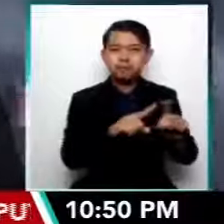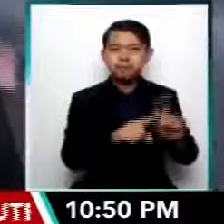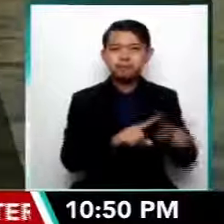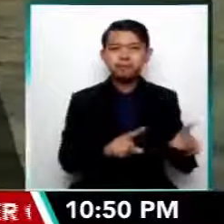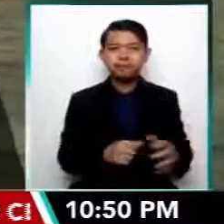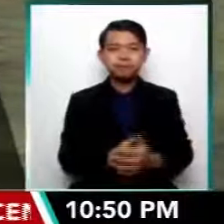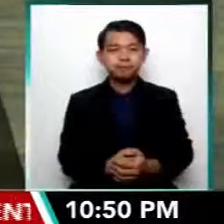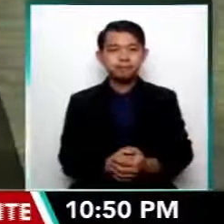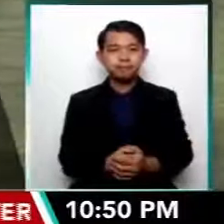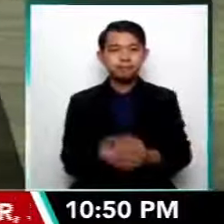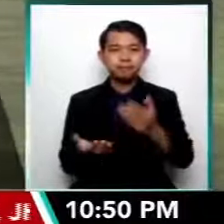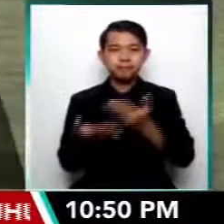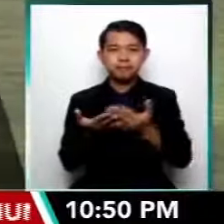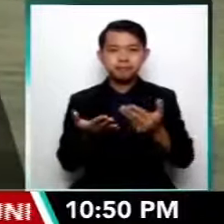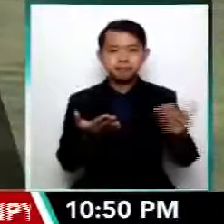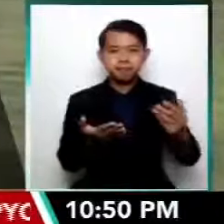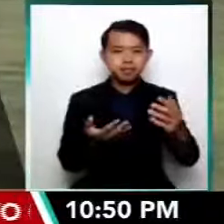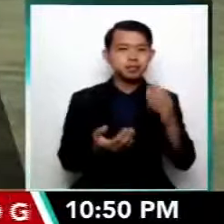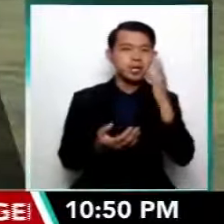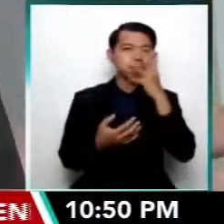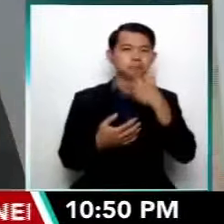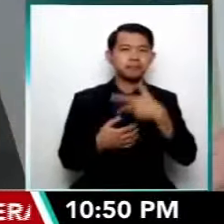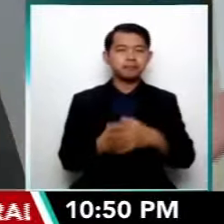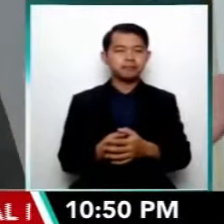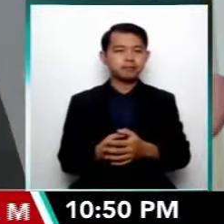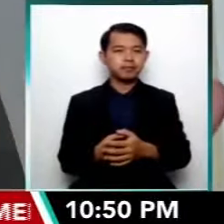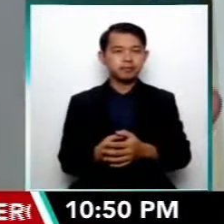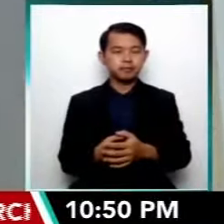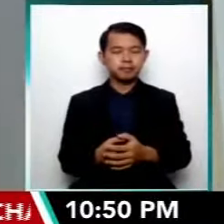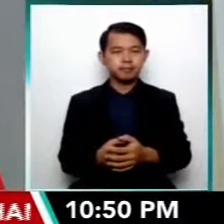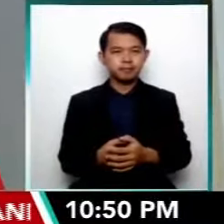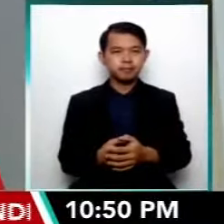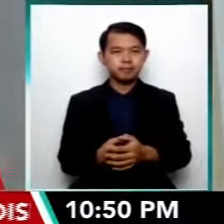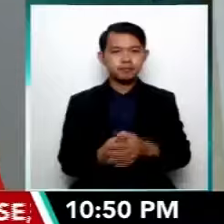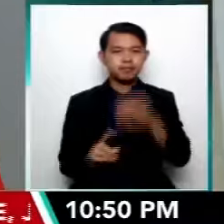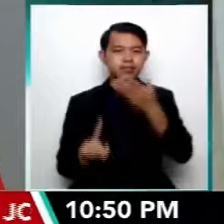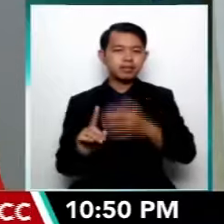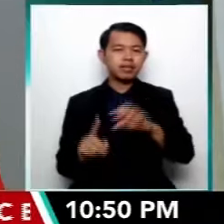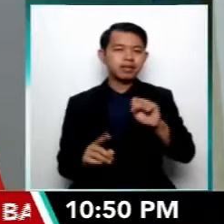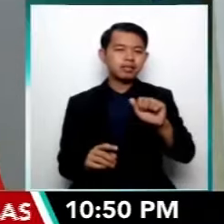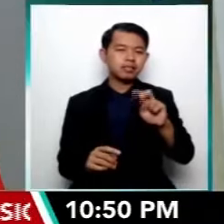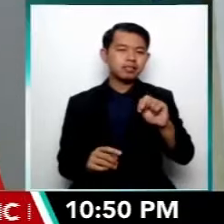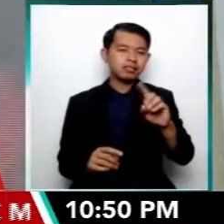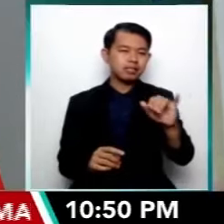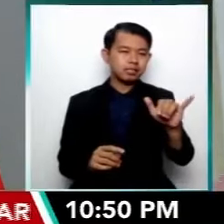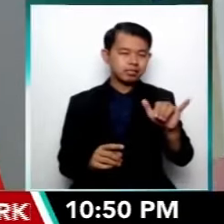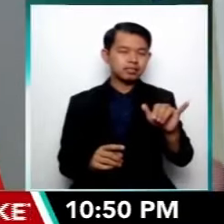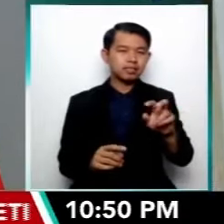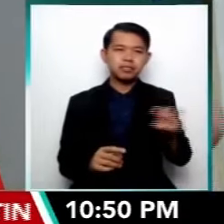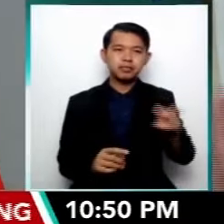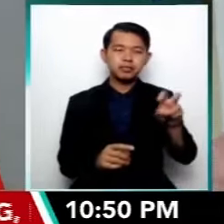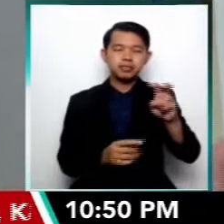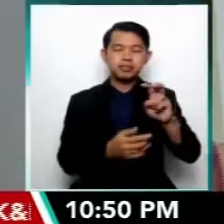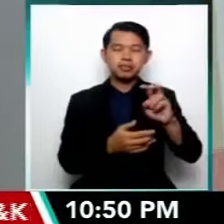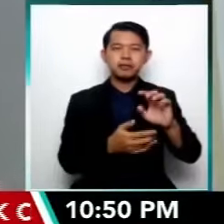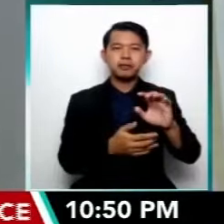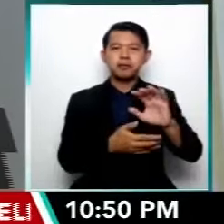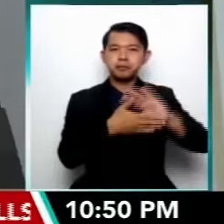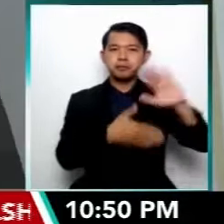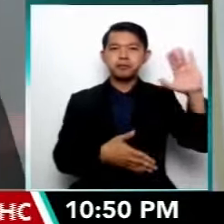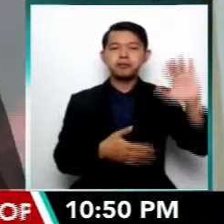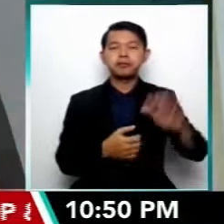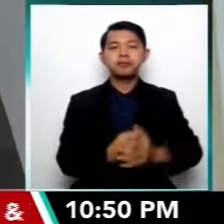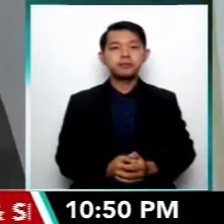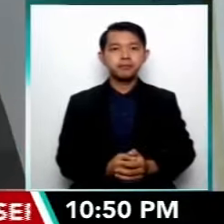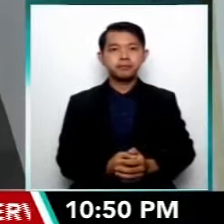na sa grupo ni Sandy isang travel vlogger dati Wala talaga siyang kalsada papasok but then nung na-discover siya na pwede for